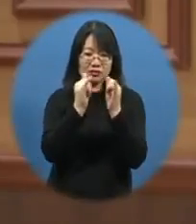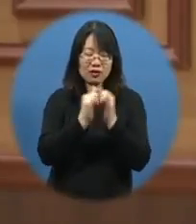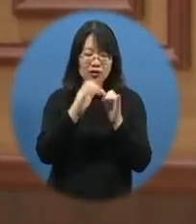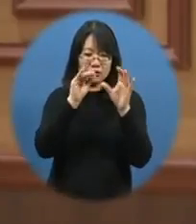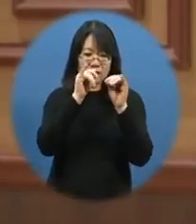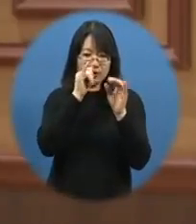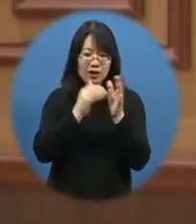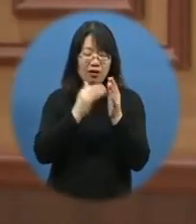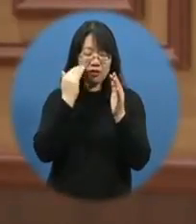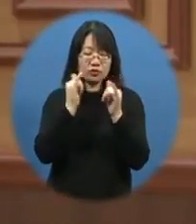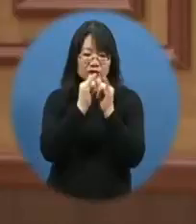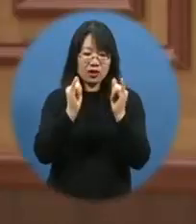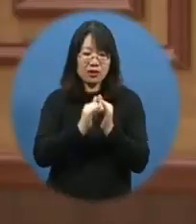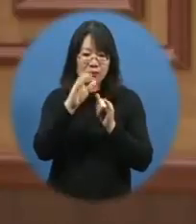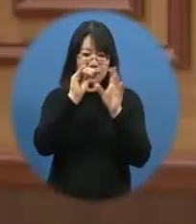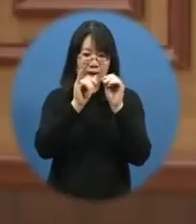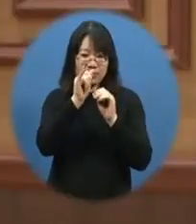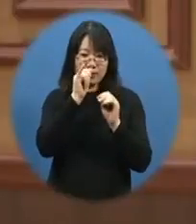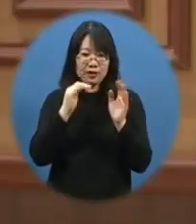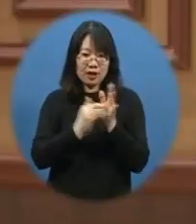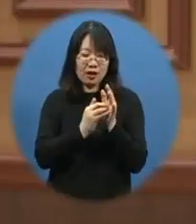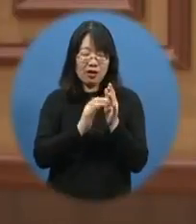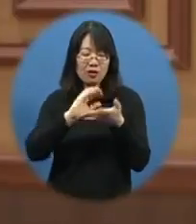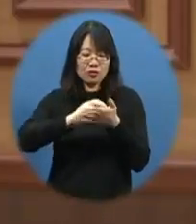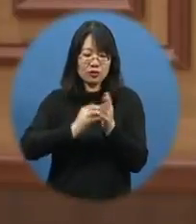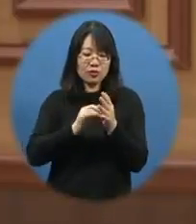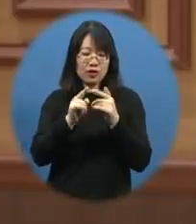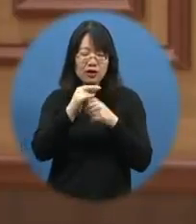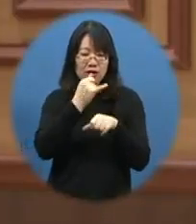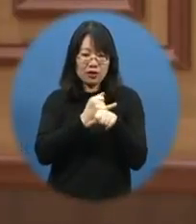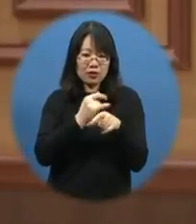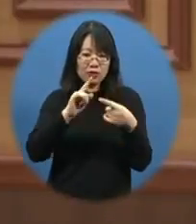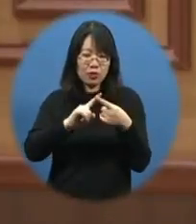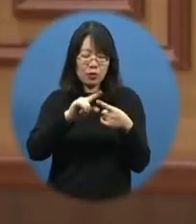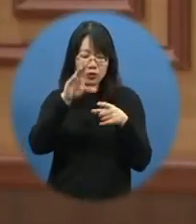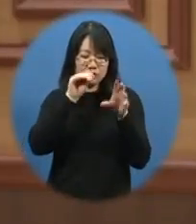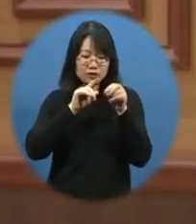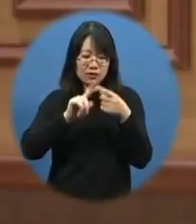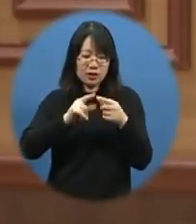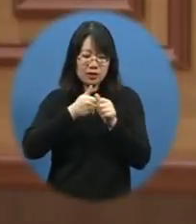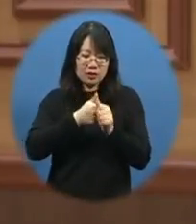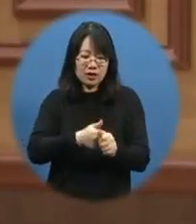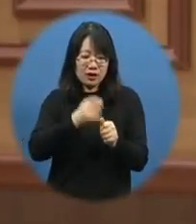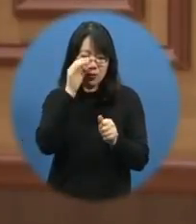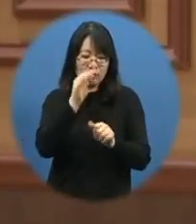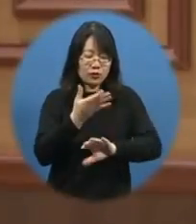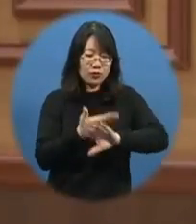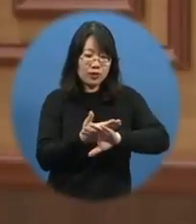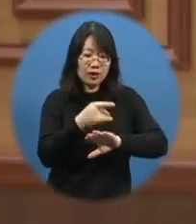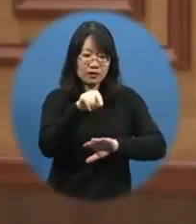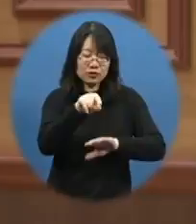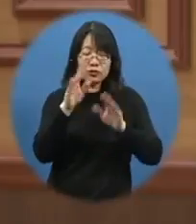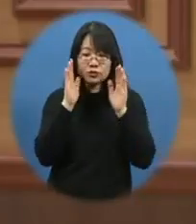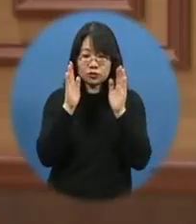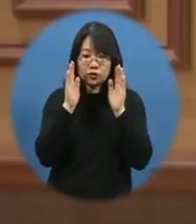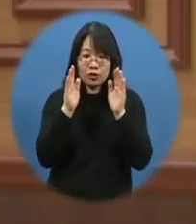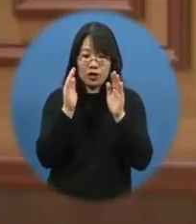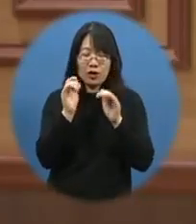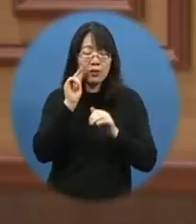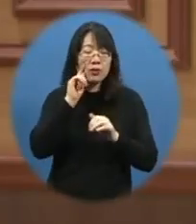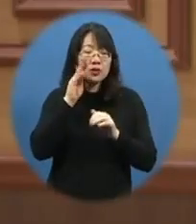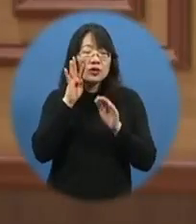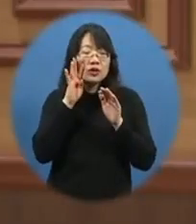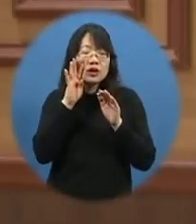들었다, 한국사를 했다, 그러면 어느 정도 그걸 이해하고 습득했느냐를 보는 게 아니라 네가 그 수업을